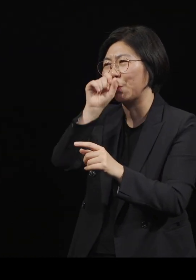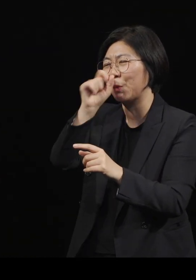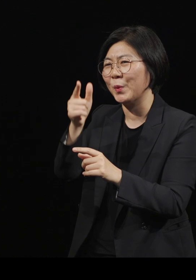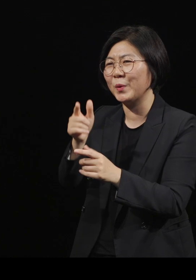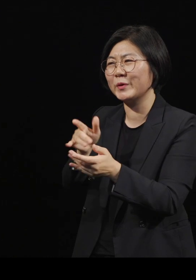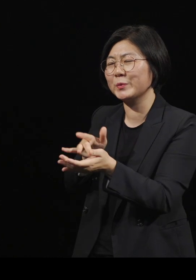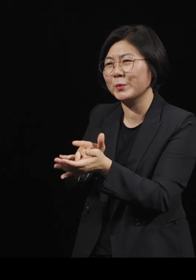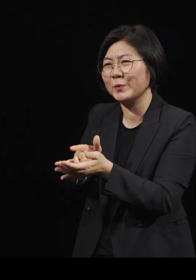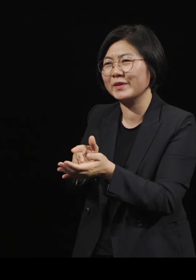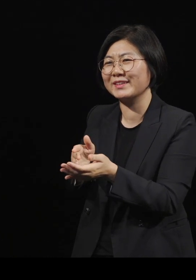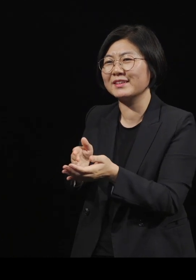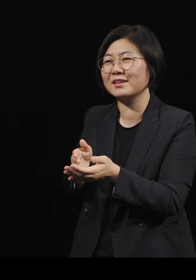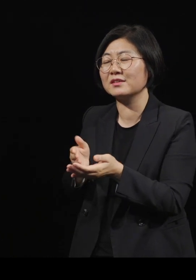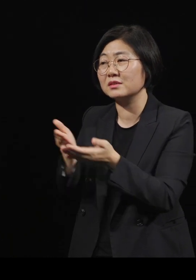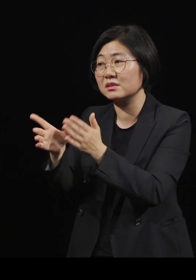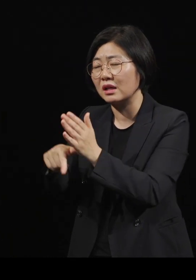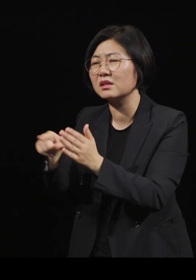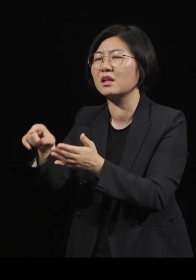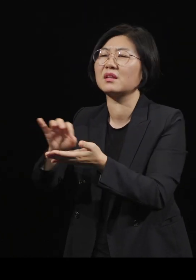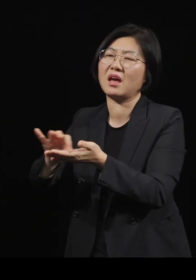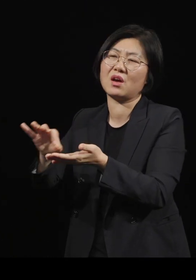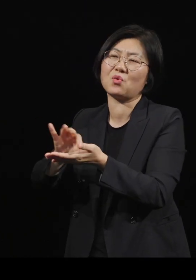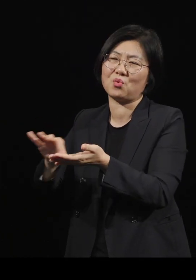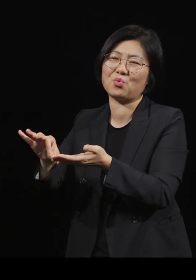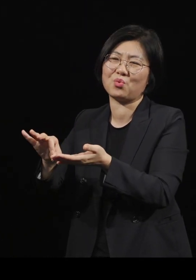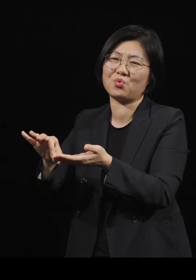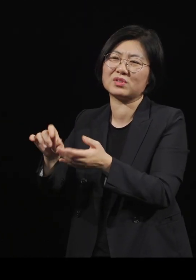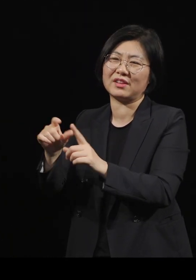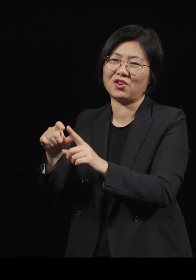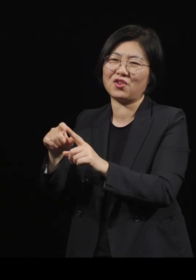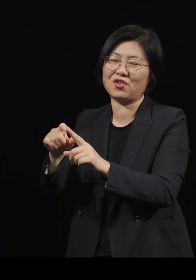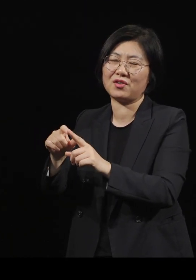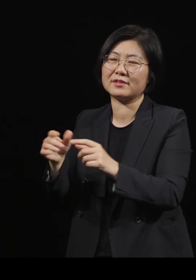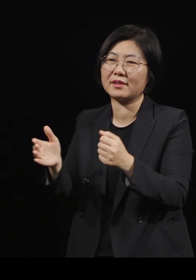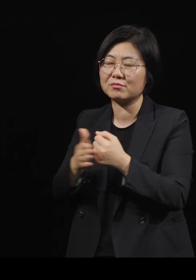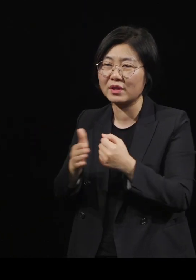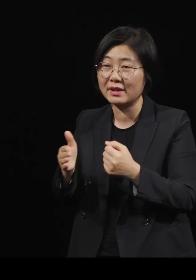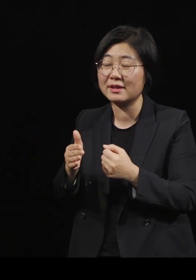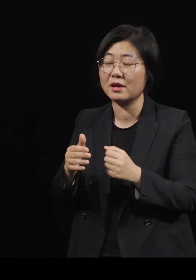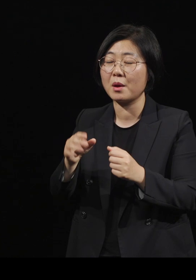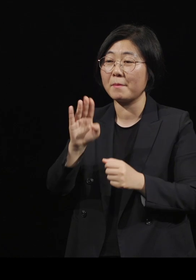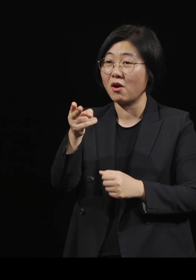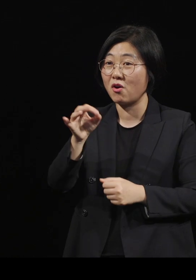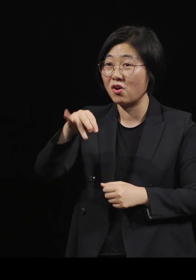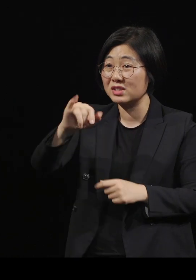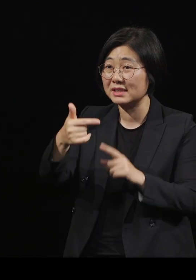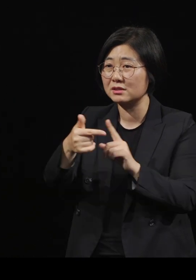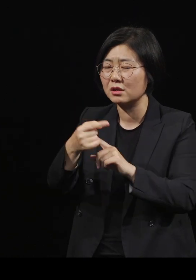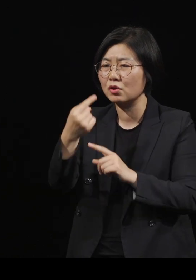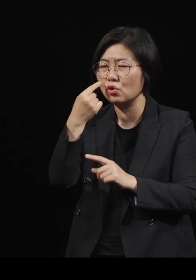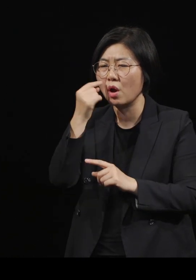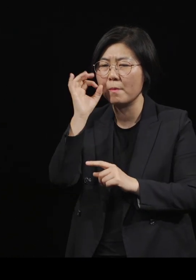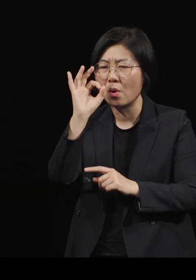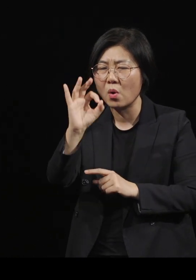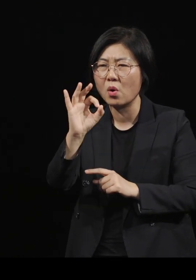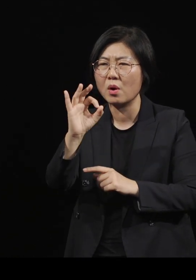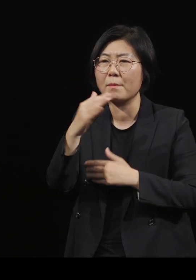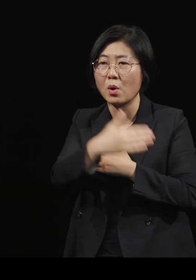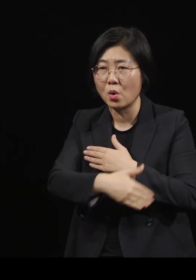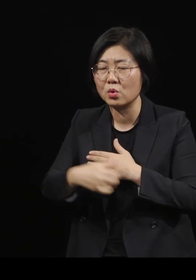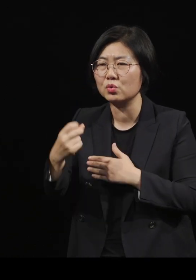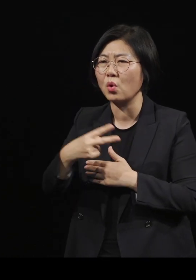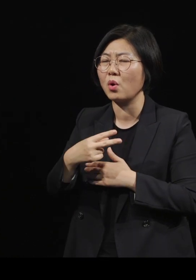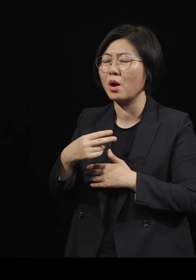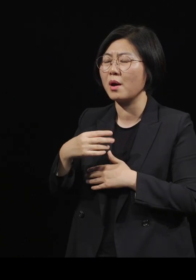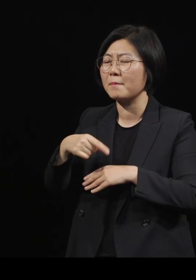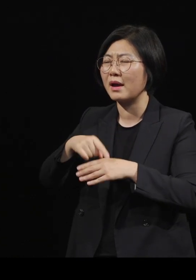줄 때 사용하는 단어다. 근데 이 병에는 눈에 보이는 몸의 병을 가진